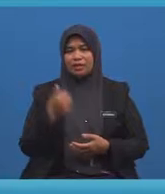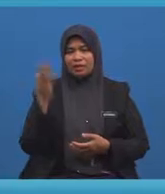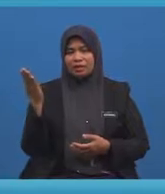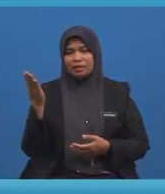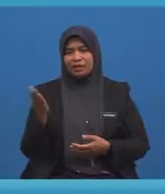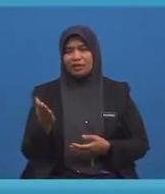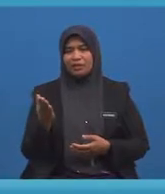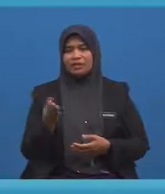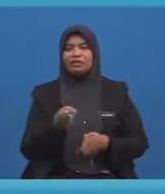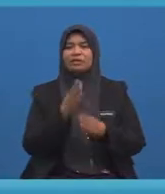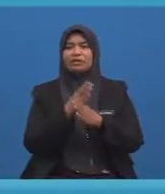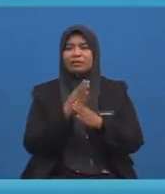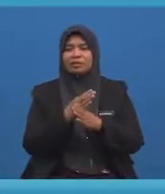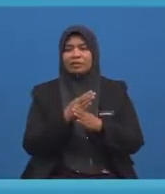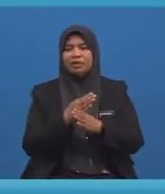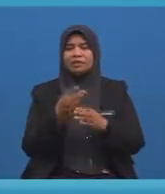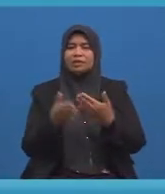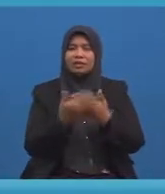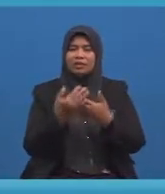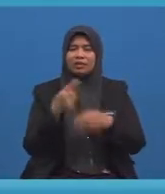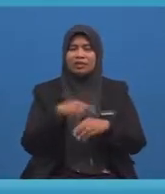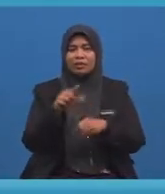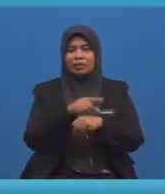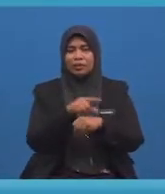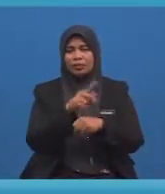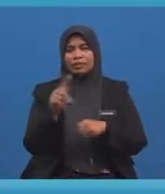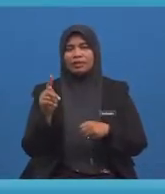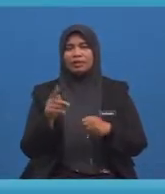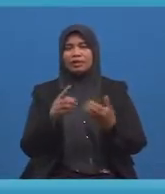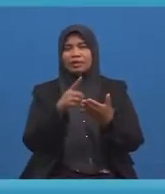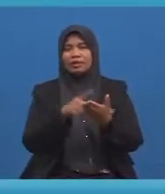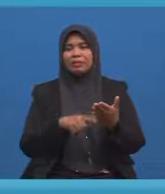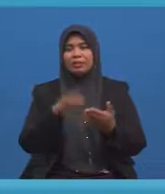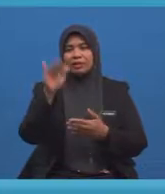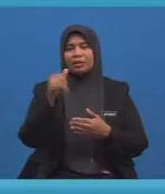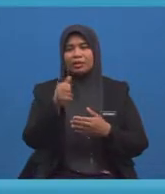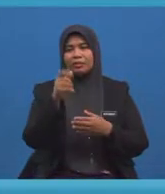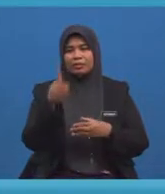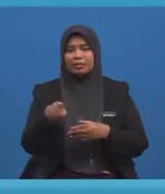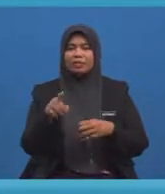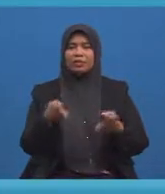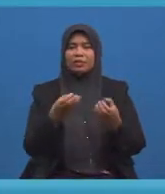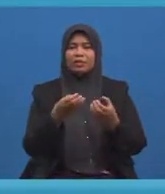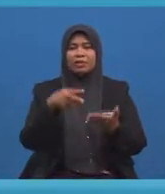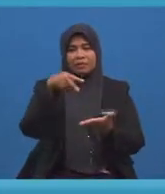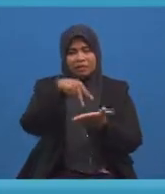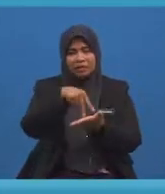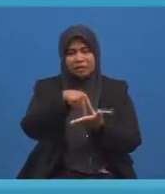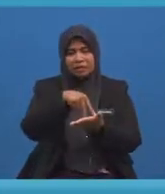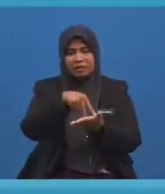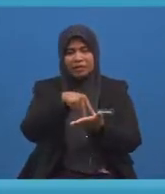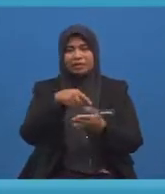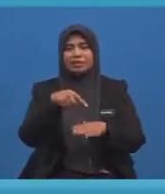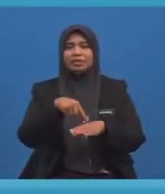ini sebenarnya senang digunakan. Apa yang kamu perlu buat ialah berdiri di